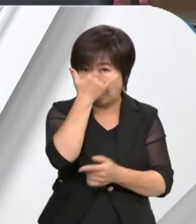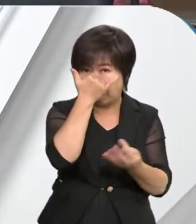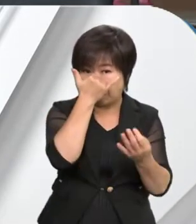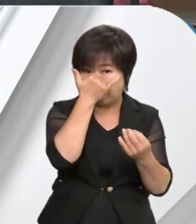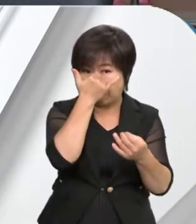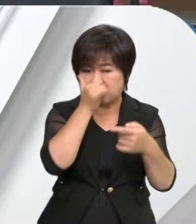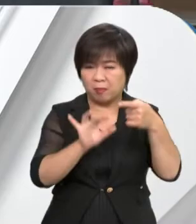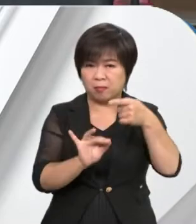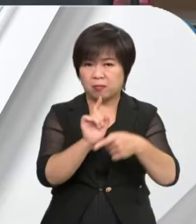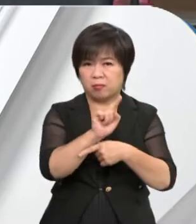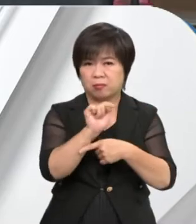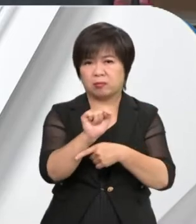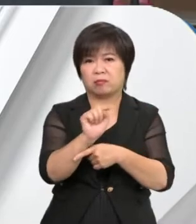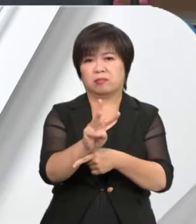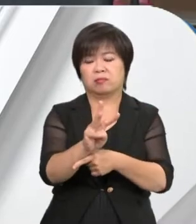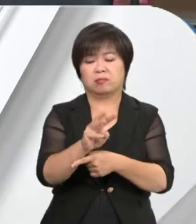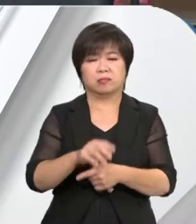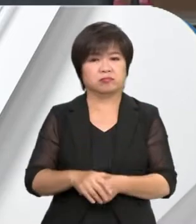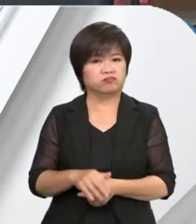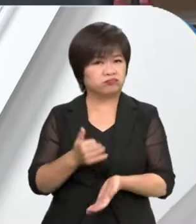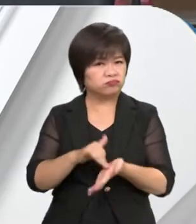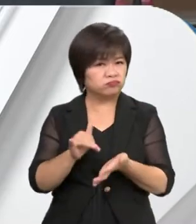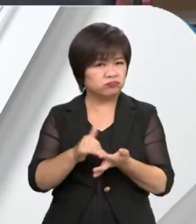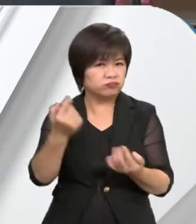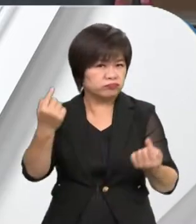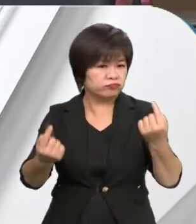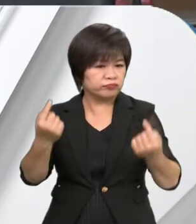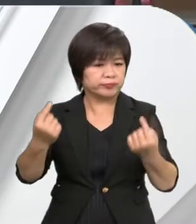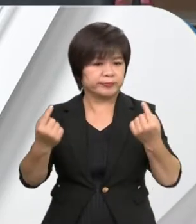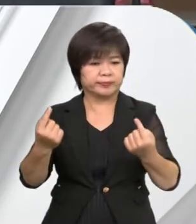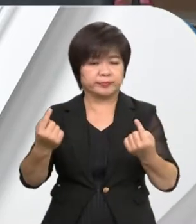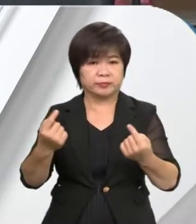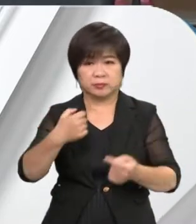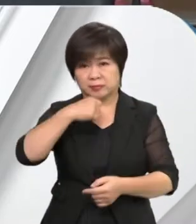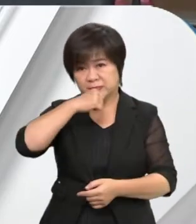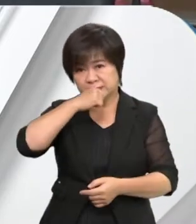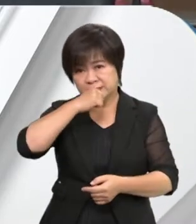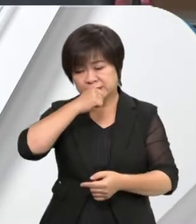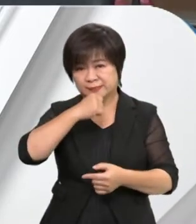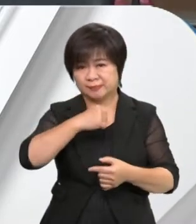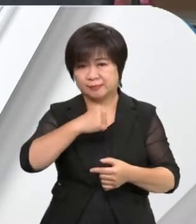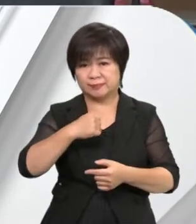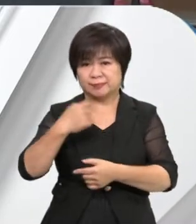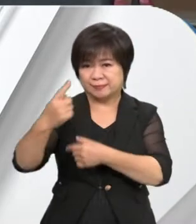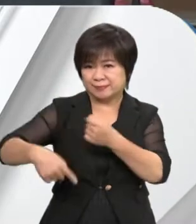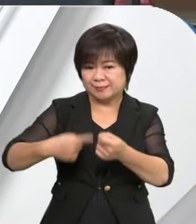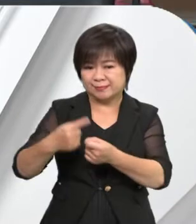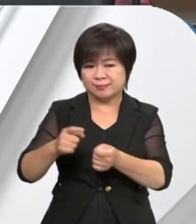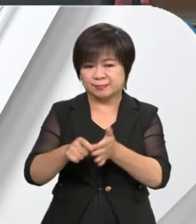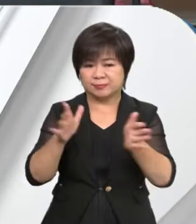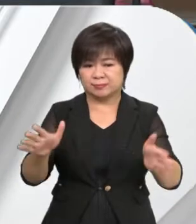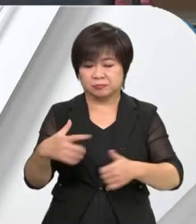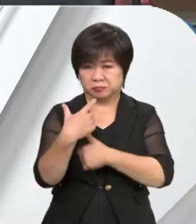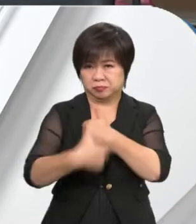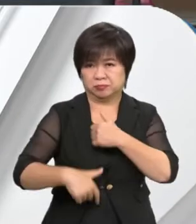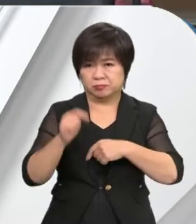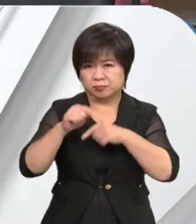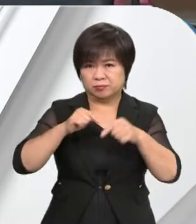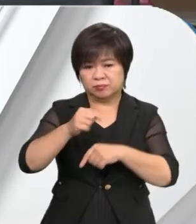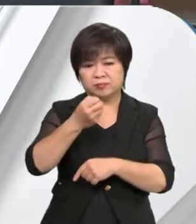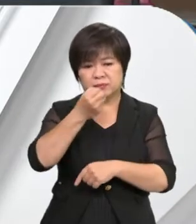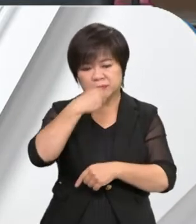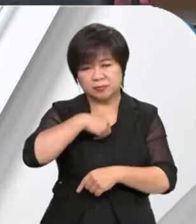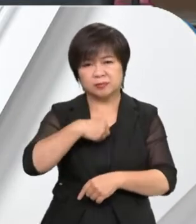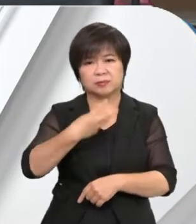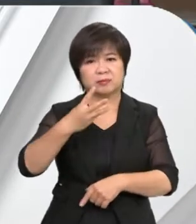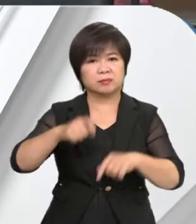有 1.3%， 所以算起来我们台湾的每年每人平均吃的